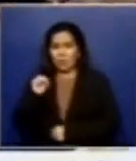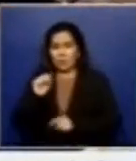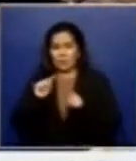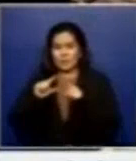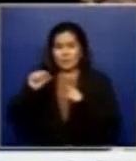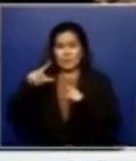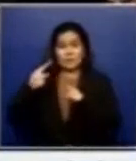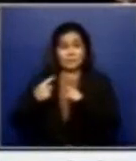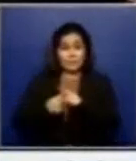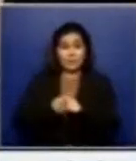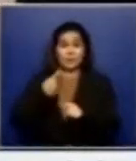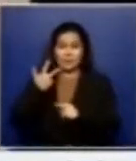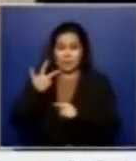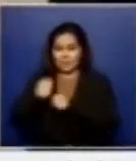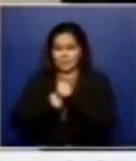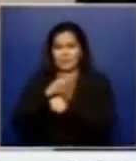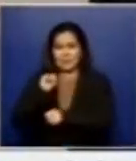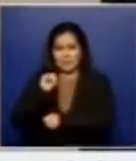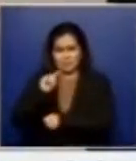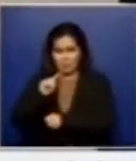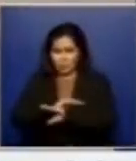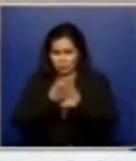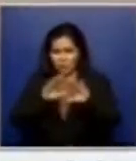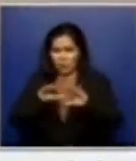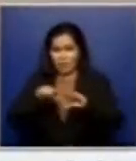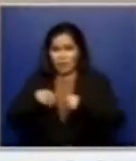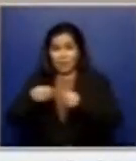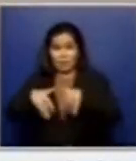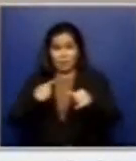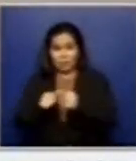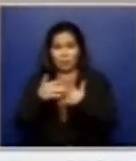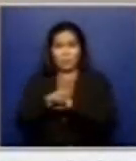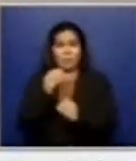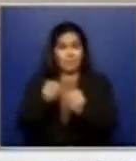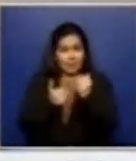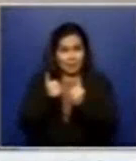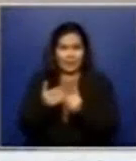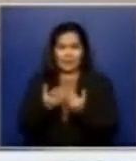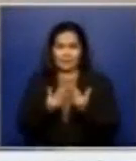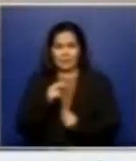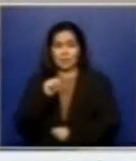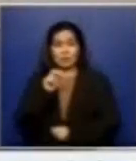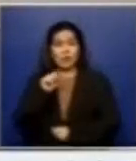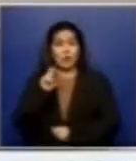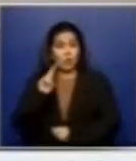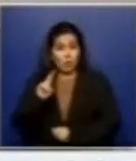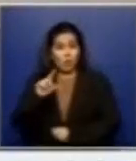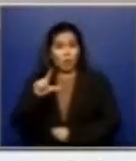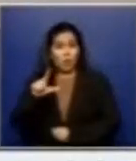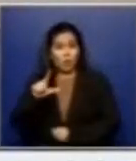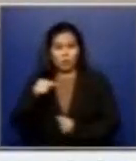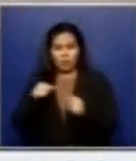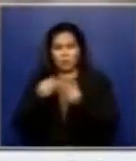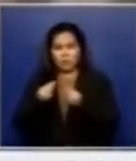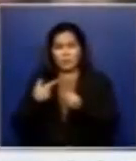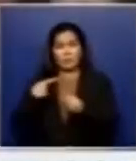า 41ให้คนอยู่กับป่าได้นะครับยกเลิกที่นสล.ที่สาธารณประโยชน์จั